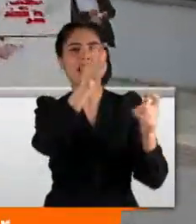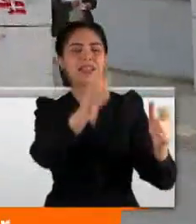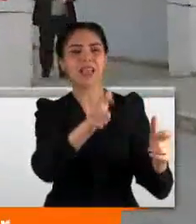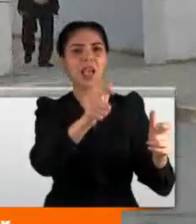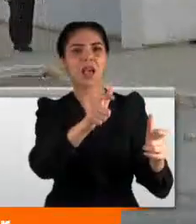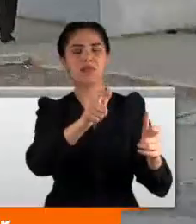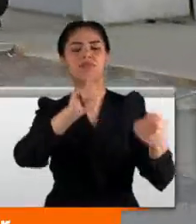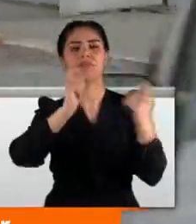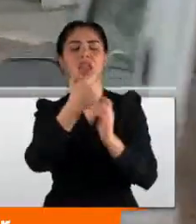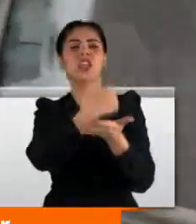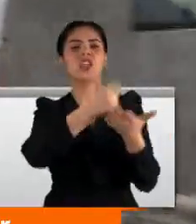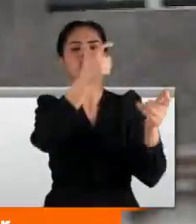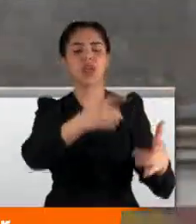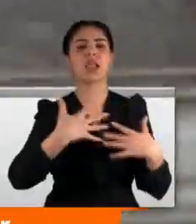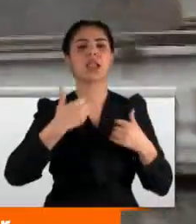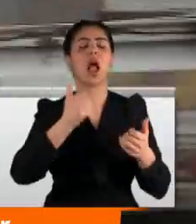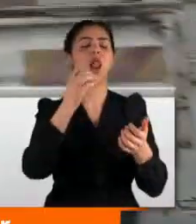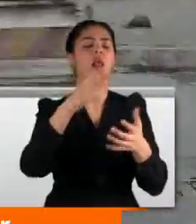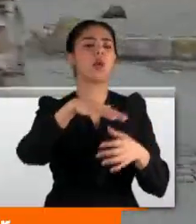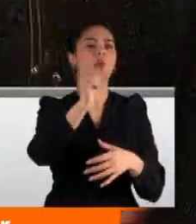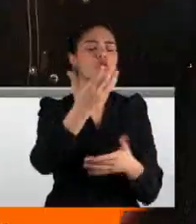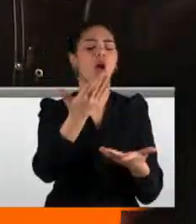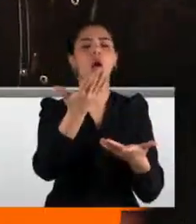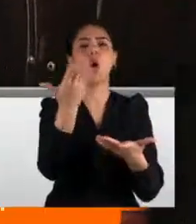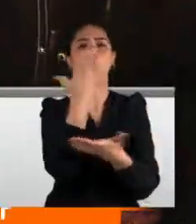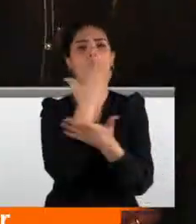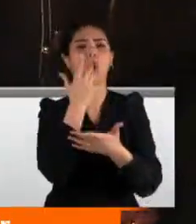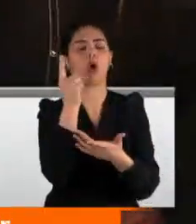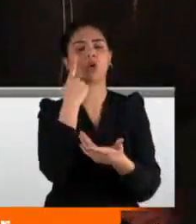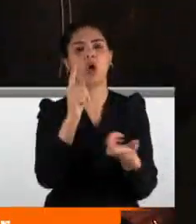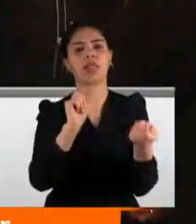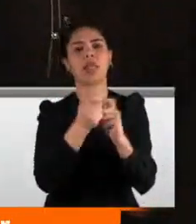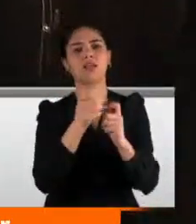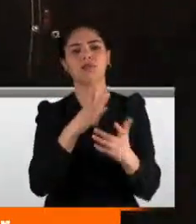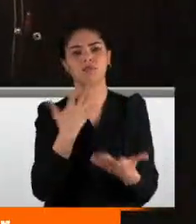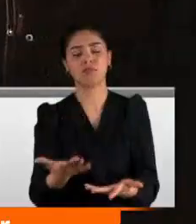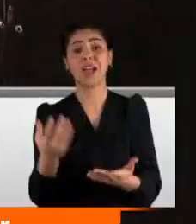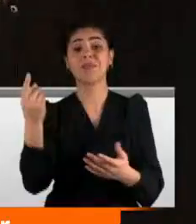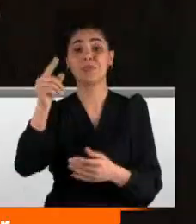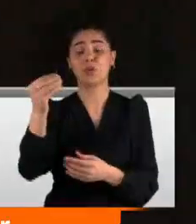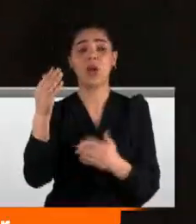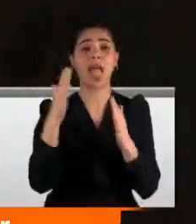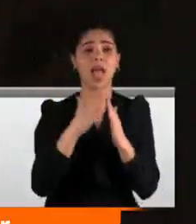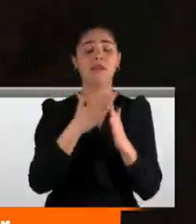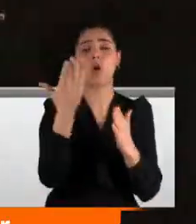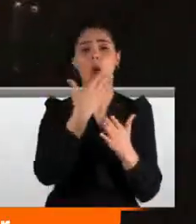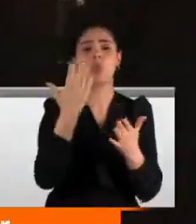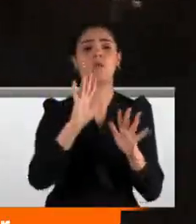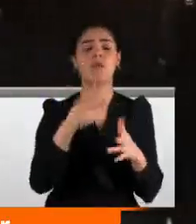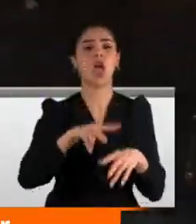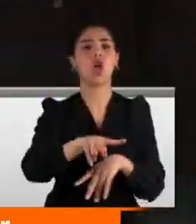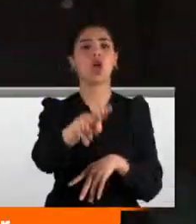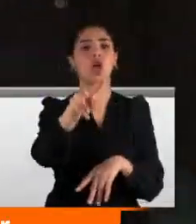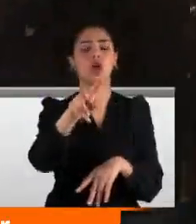noktalarsa yeşil alan, sağlık ocağı ve okul olarak gözüküyordu. Yeşilkentliler evlerinin okul, hastane ya da yol